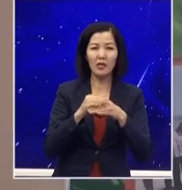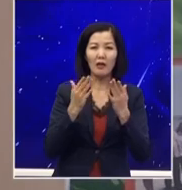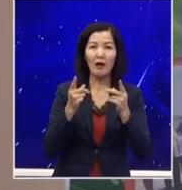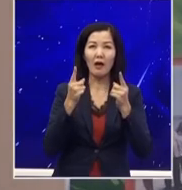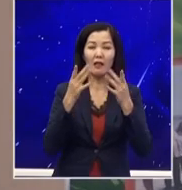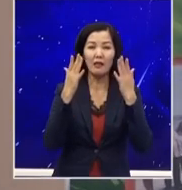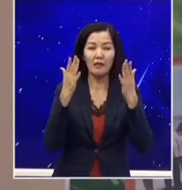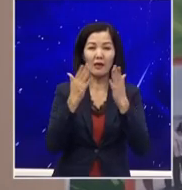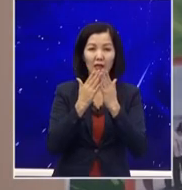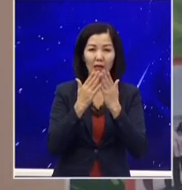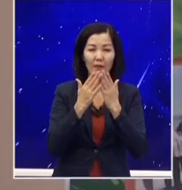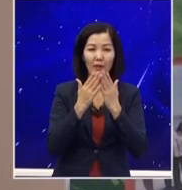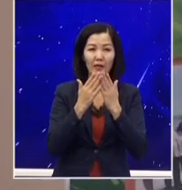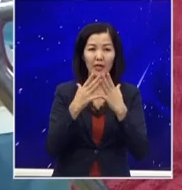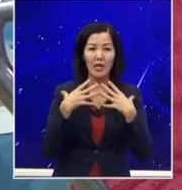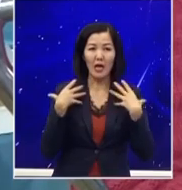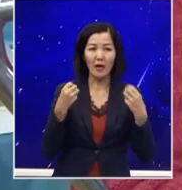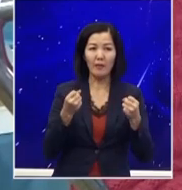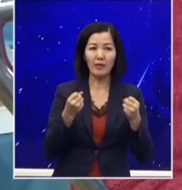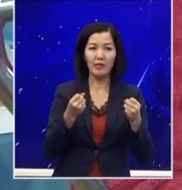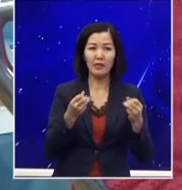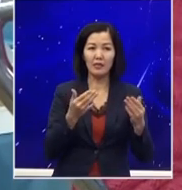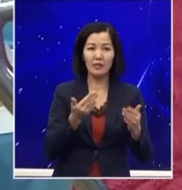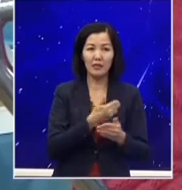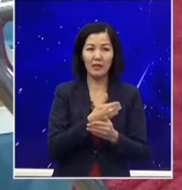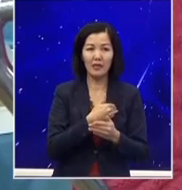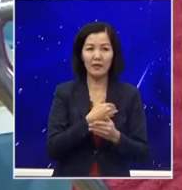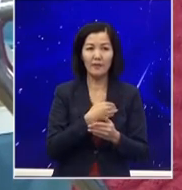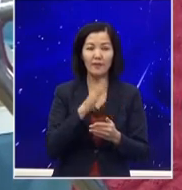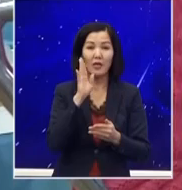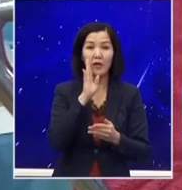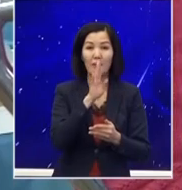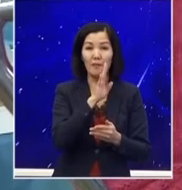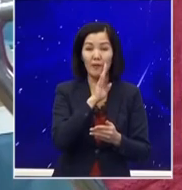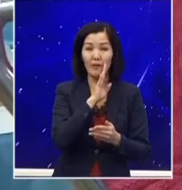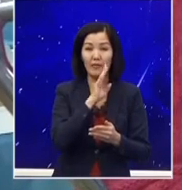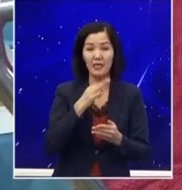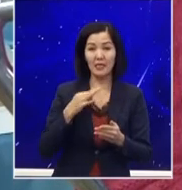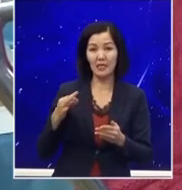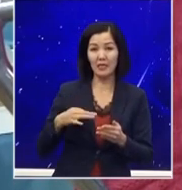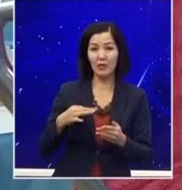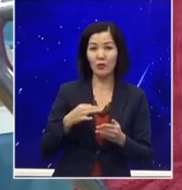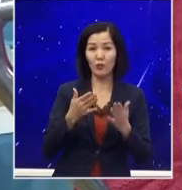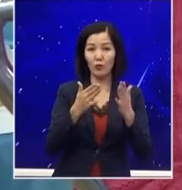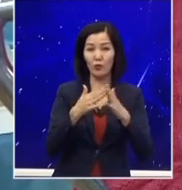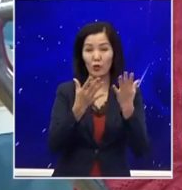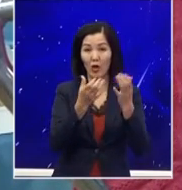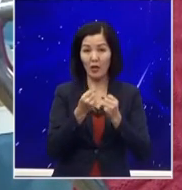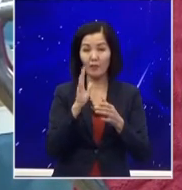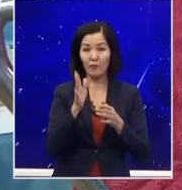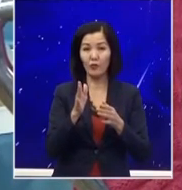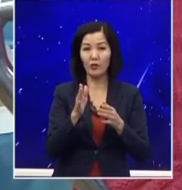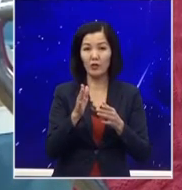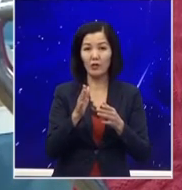сол құлыншағының амандығы. Кейін үлкен болғанда, мама, мен сені алып кетемін дедім. Мама, мен сені дипломы бітірші. Я, олым, мен сенімен тұрамын ғой деймін. Немере